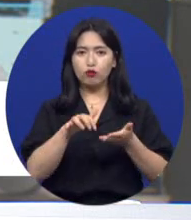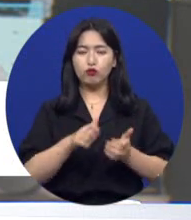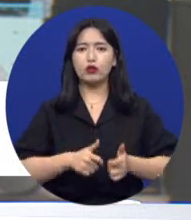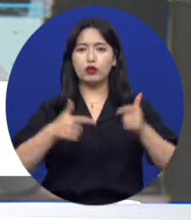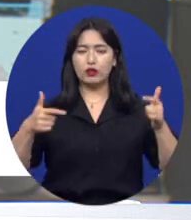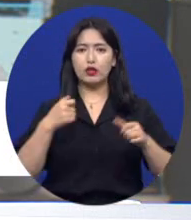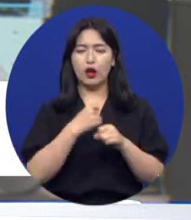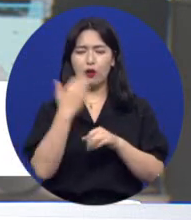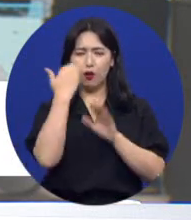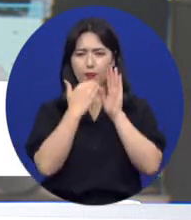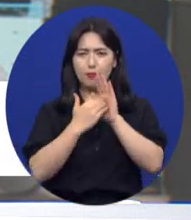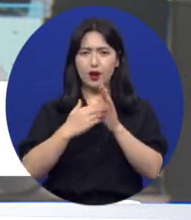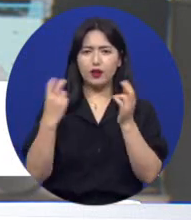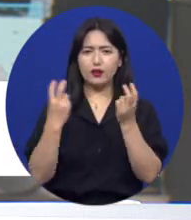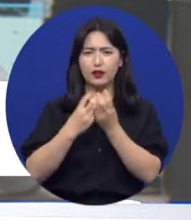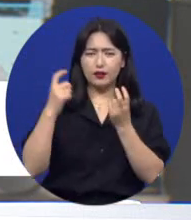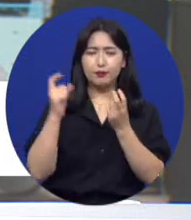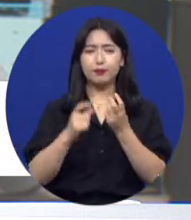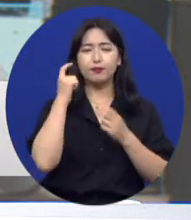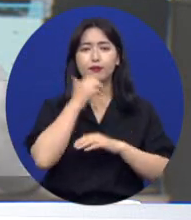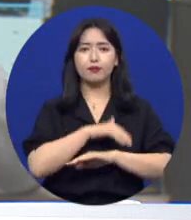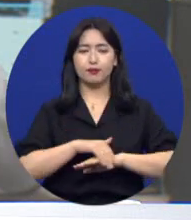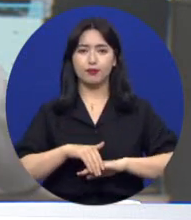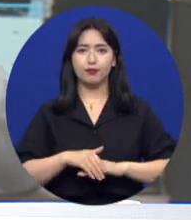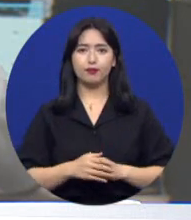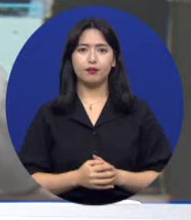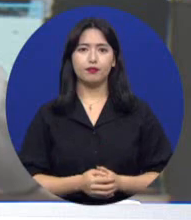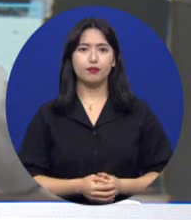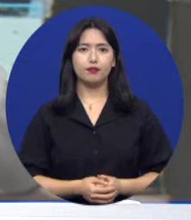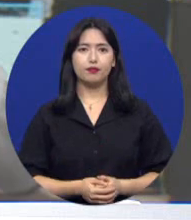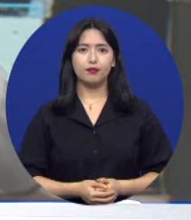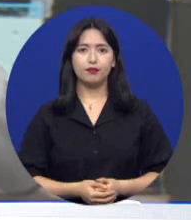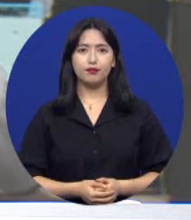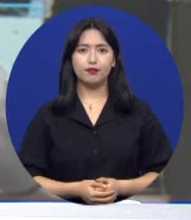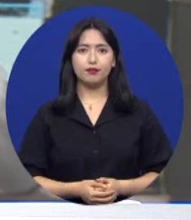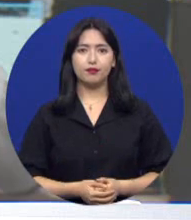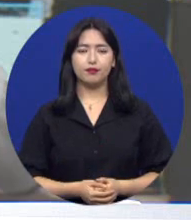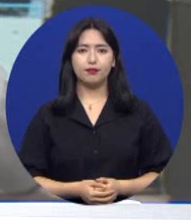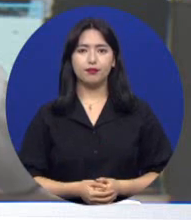방역대책 을 강화하기로 했습니다 박주영 기자의 보도입니다